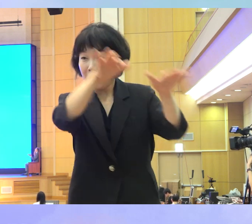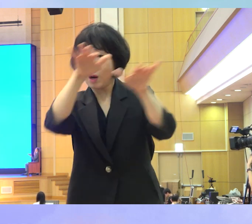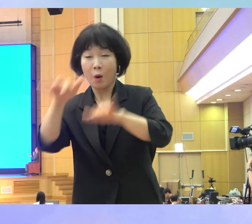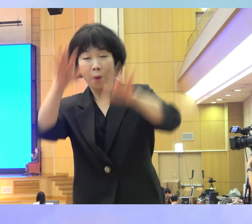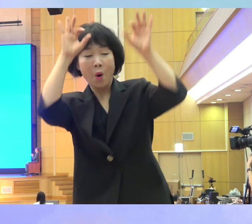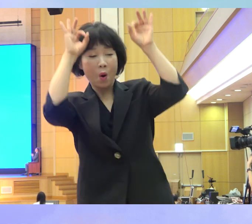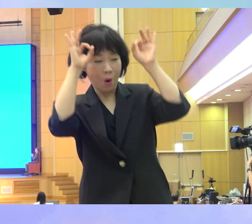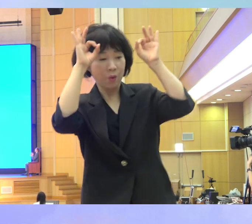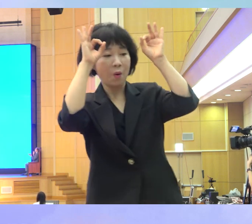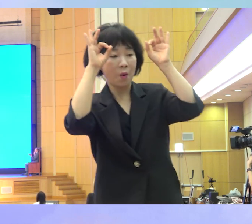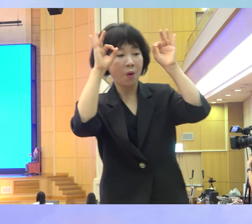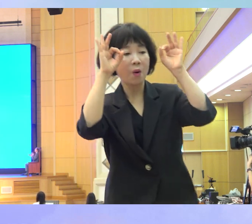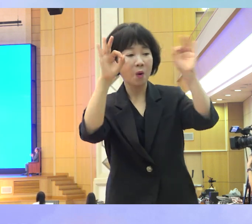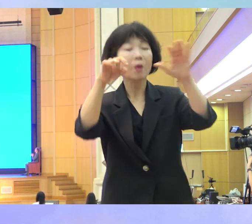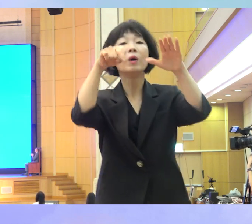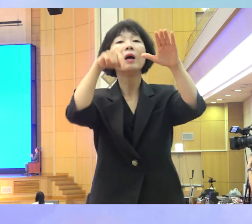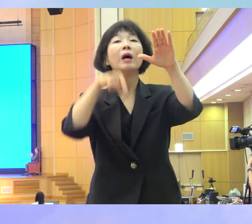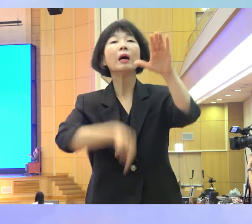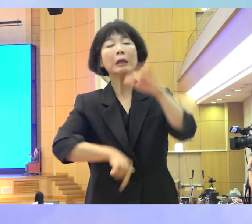바다 물결 보고